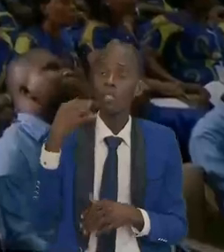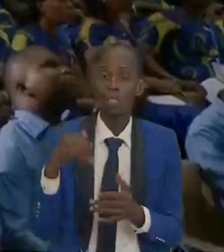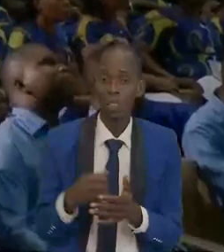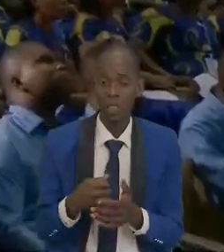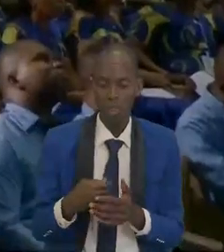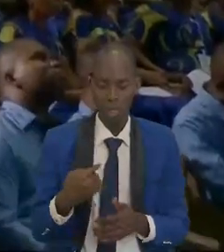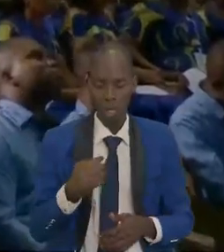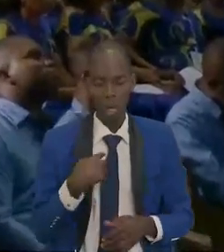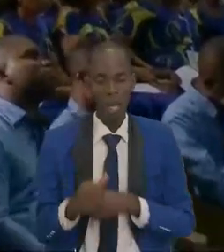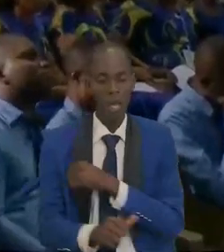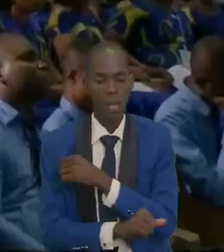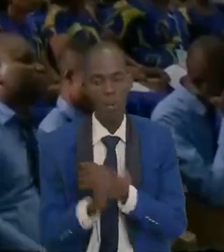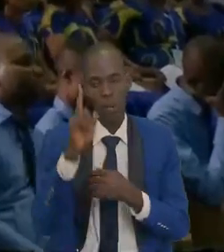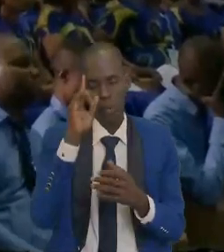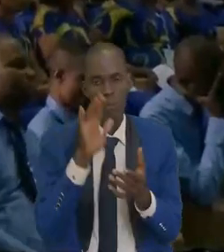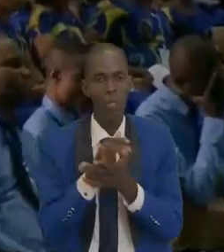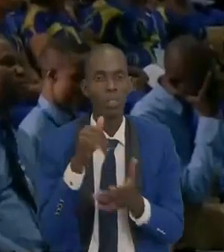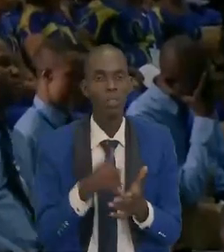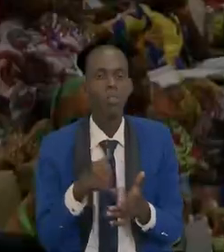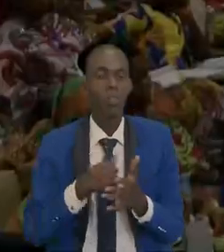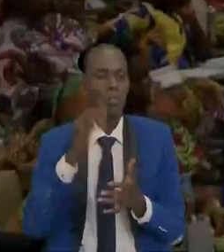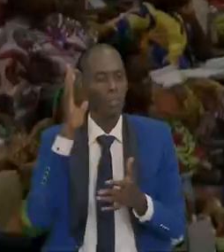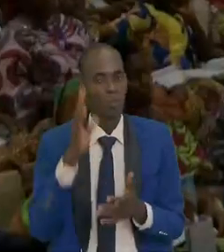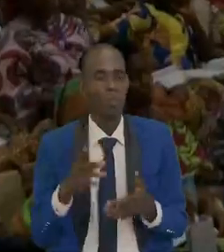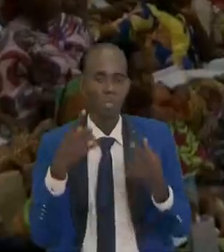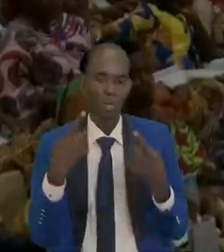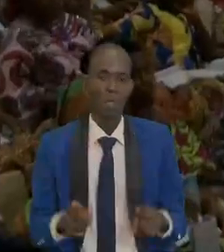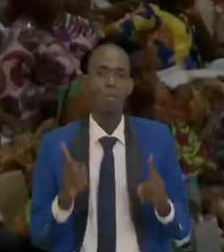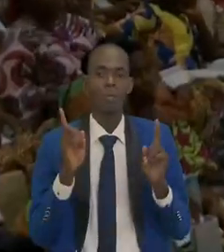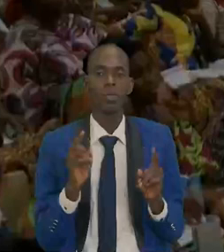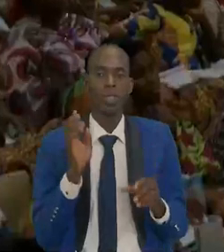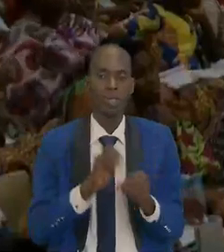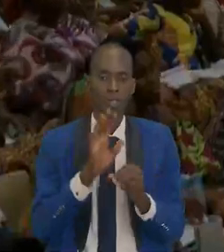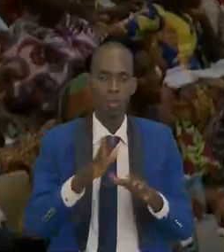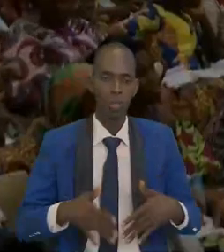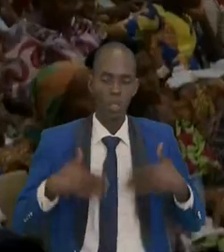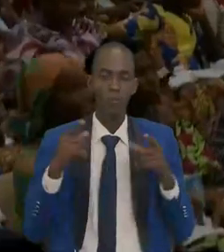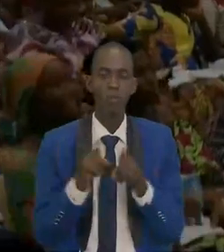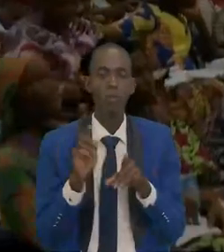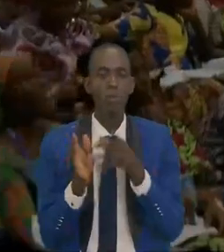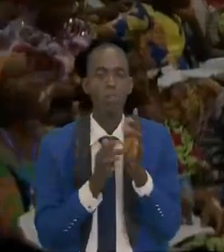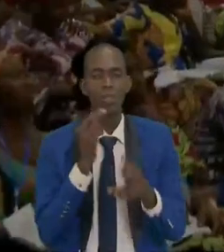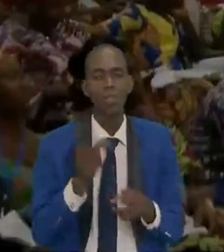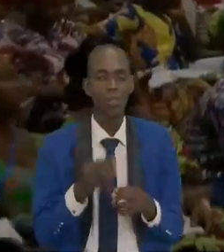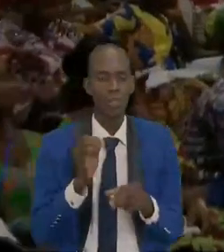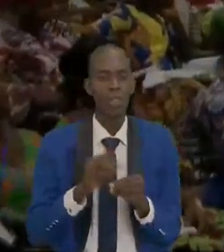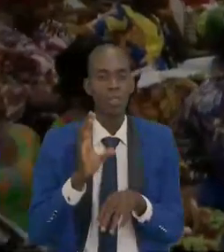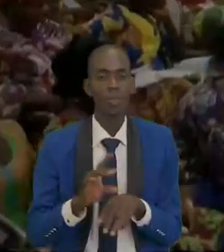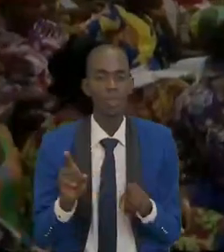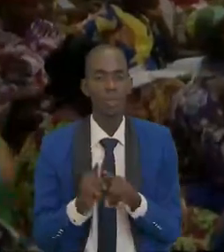Je le crois. Ça sera fait dans ta vie, dans